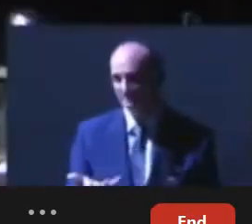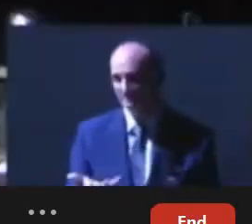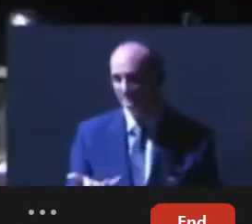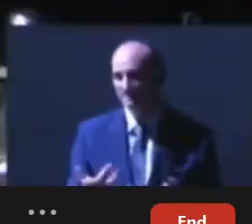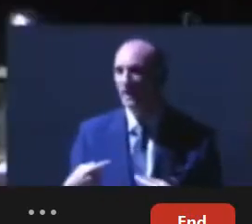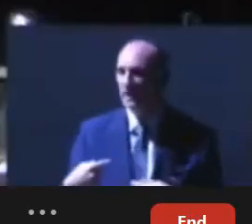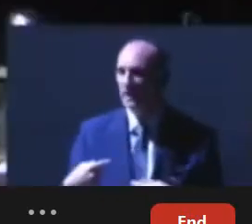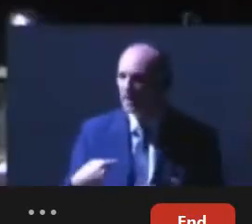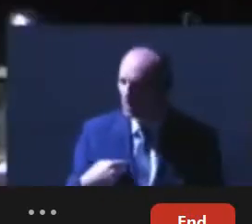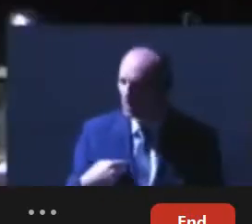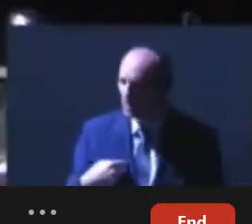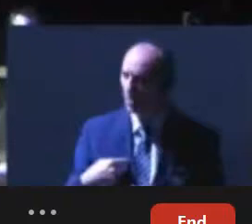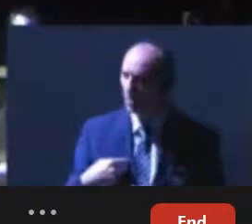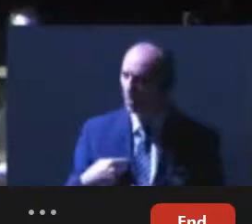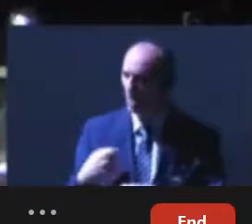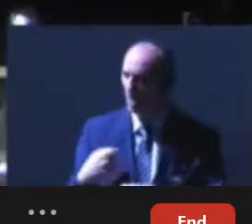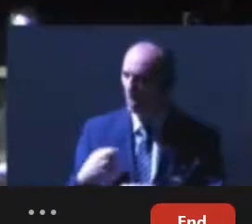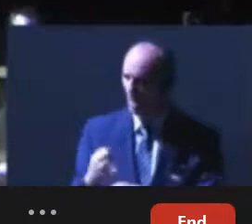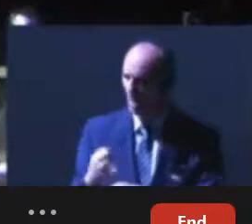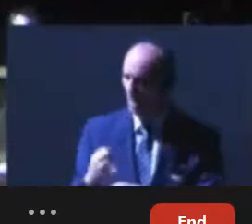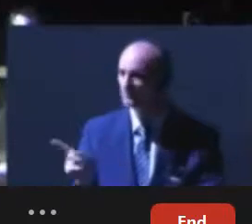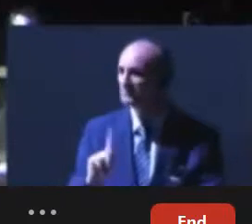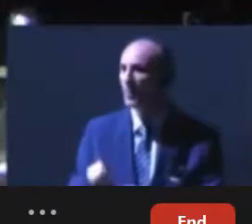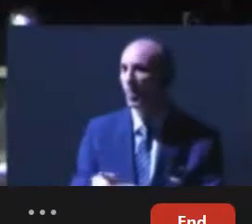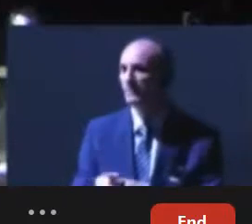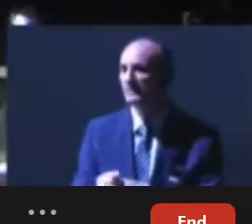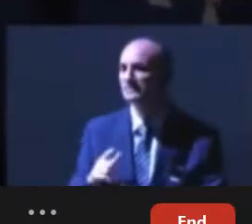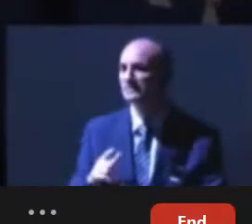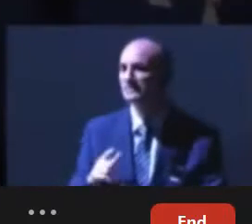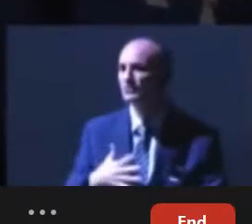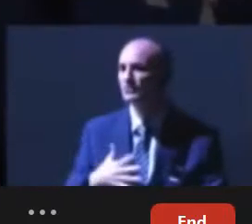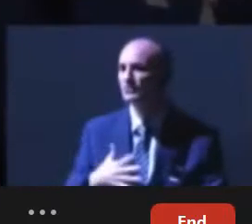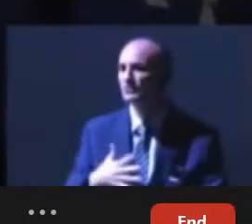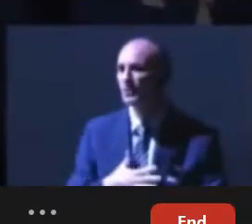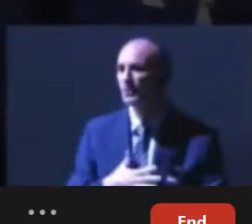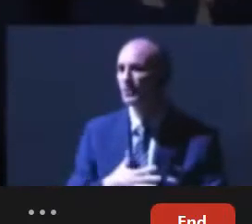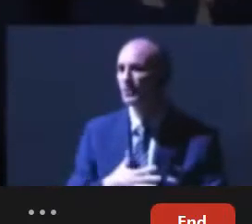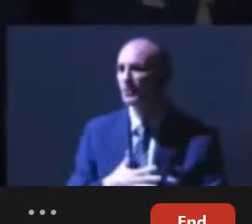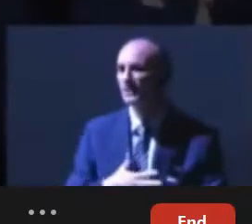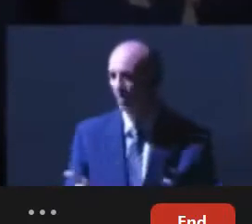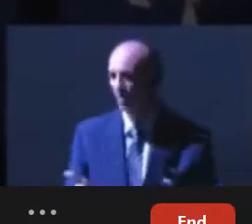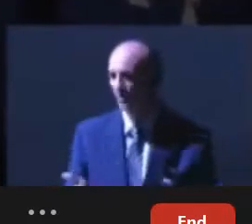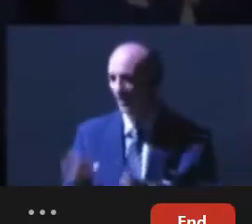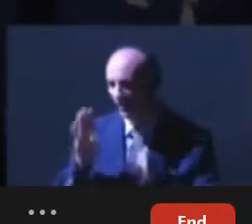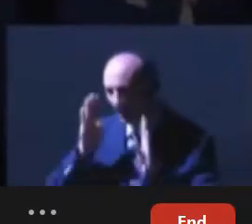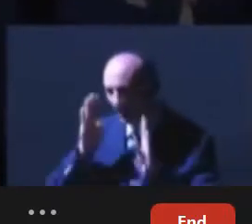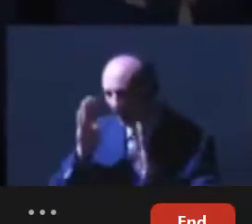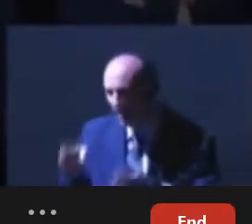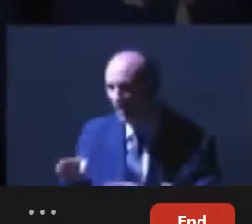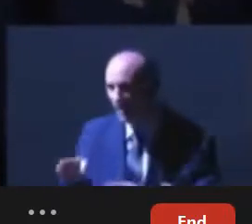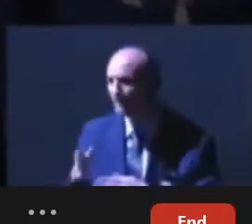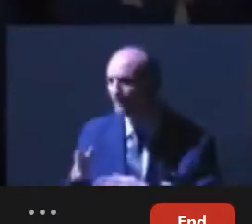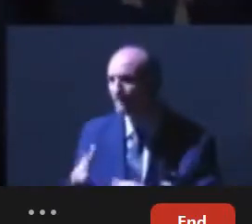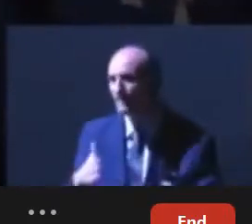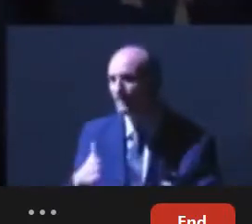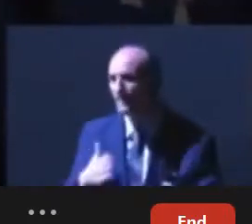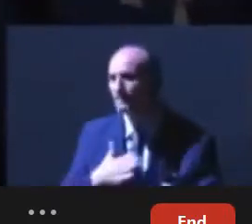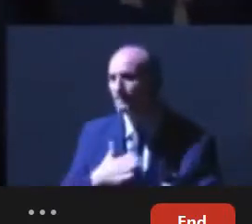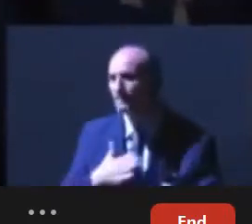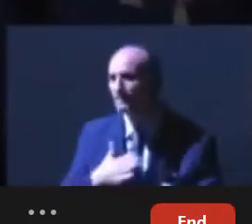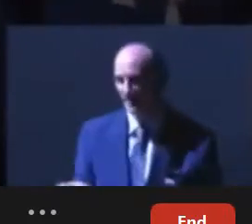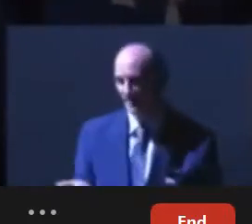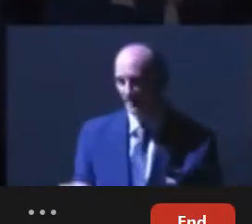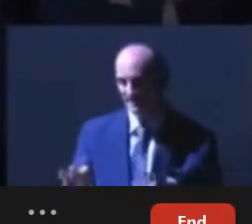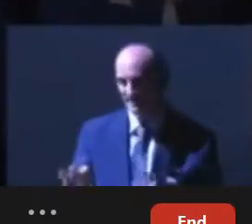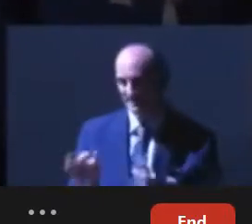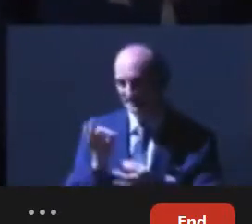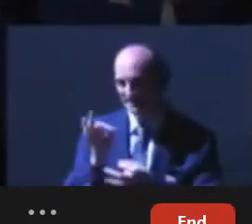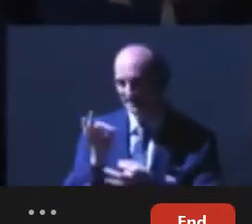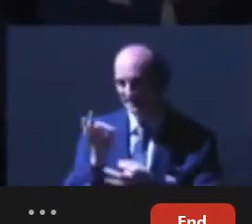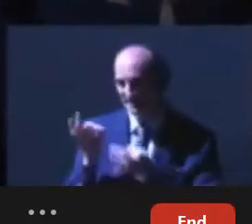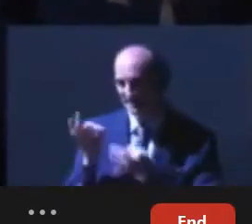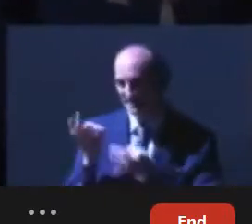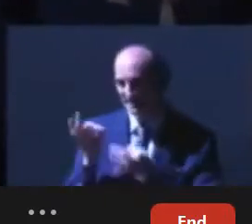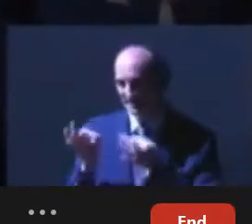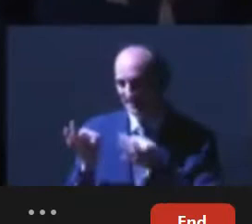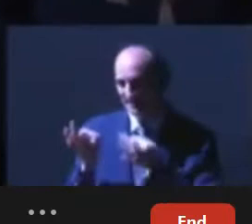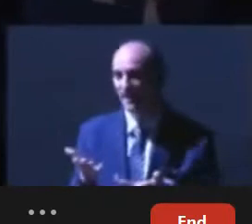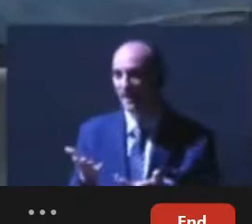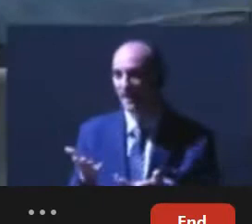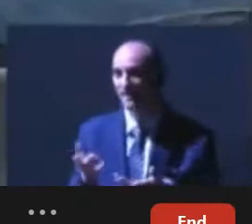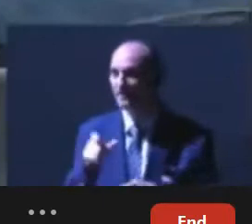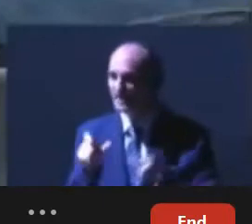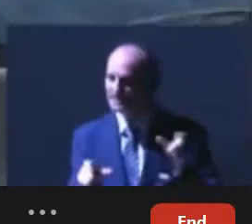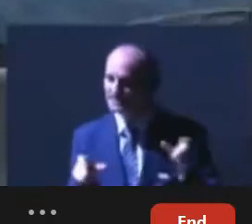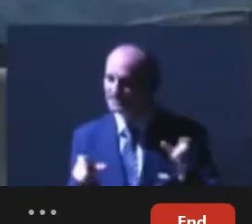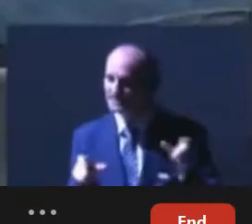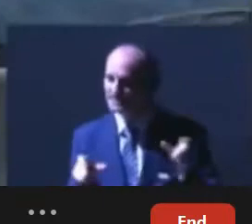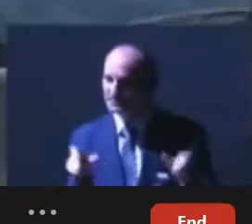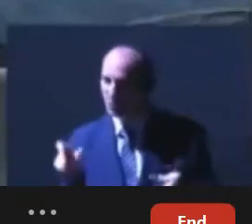Mục tiêu của tôi là làm giúp cho mọi người có thể tìm được cái sứ mệnh của mình, làm thế nào để không phải là làm việc nhưng mà vẫn có thể tạo ra